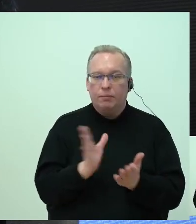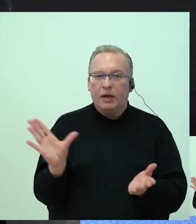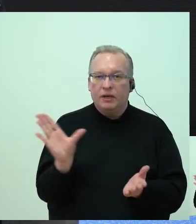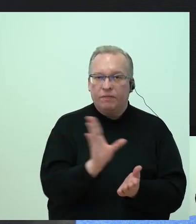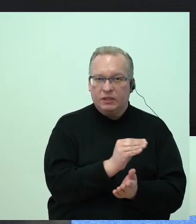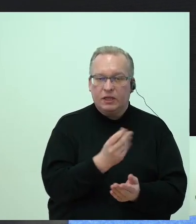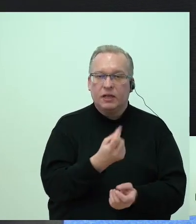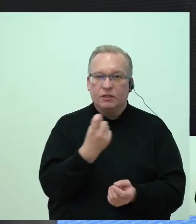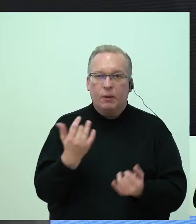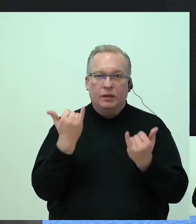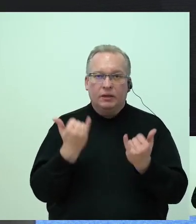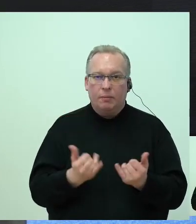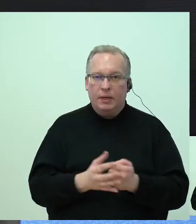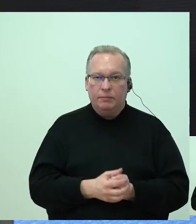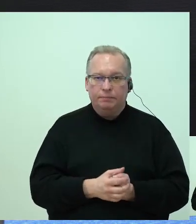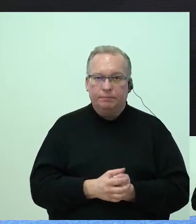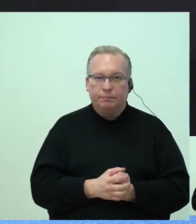tas tendencijas pasaulyje?